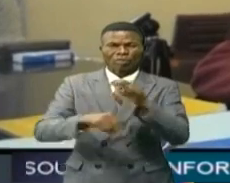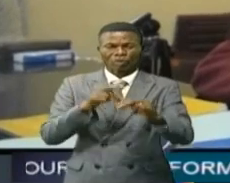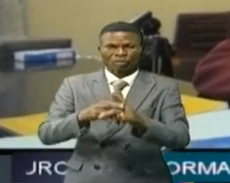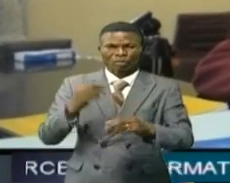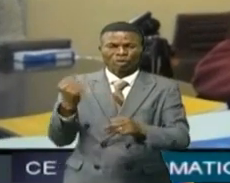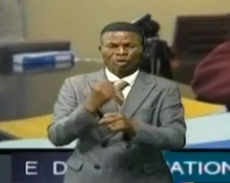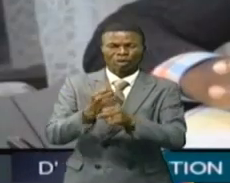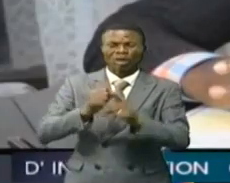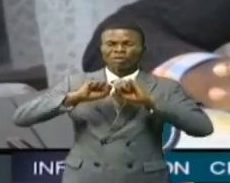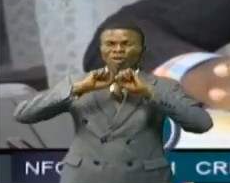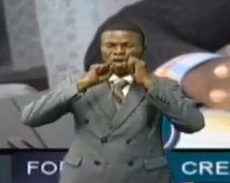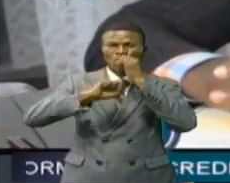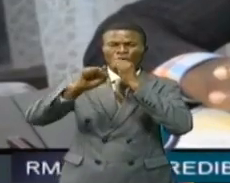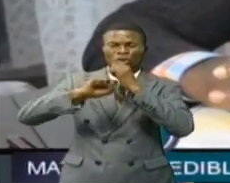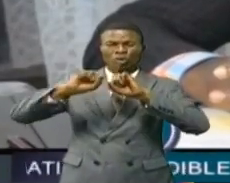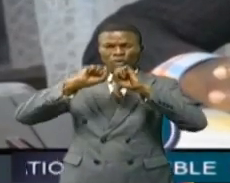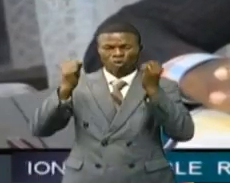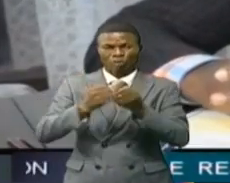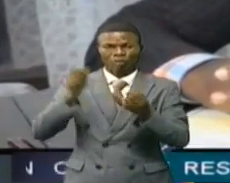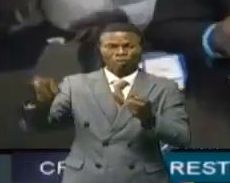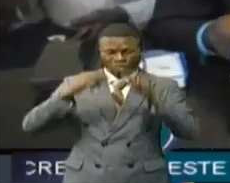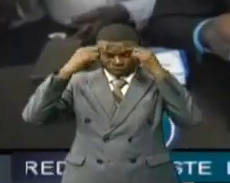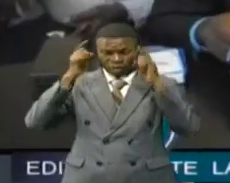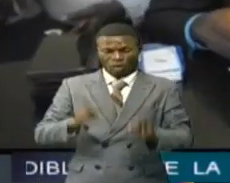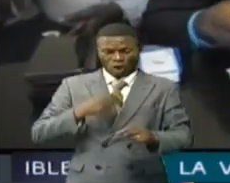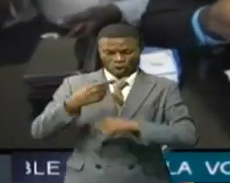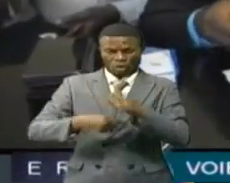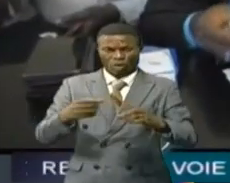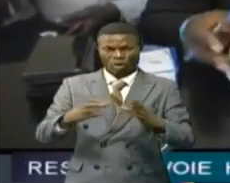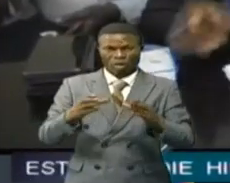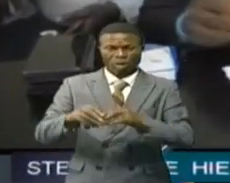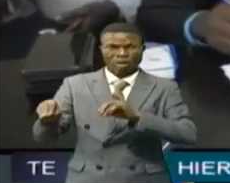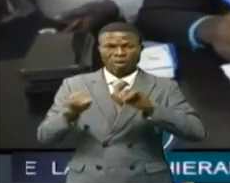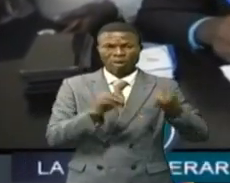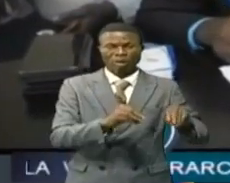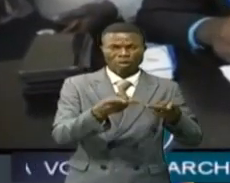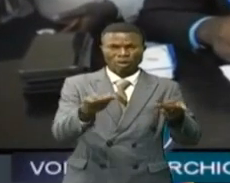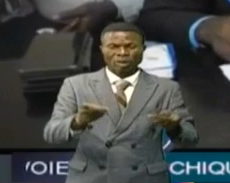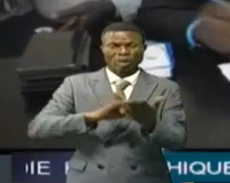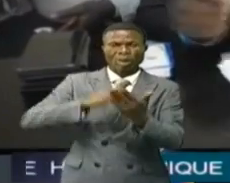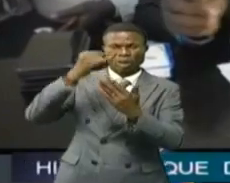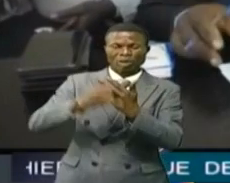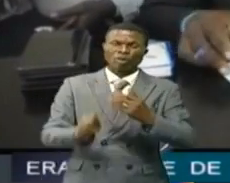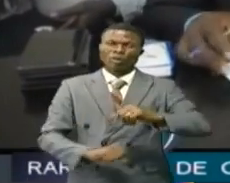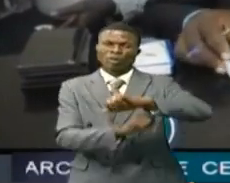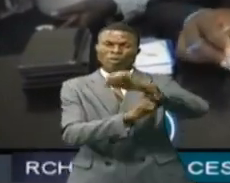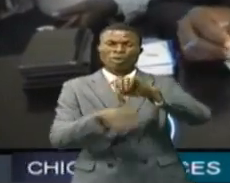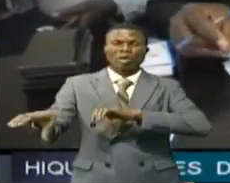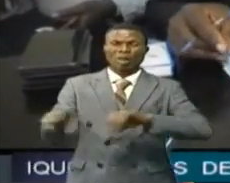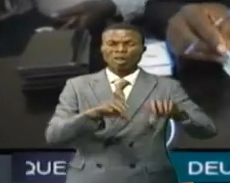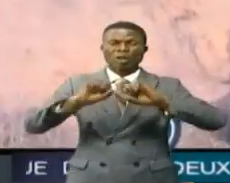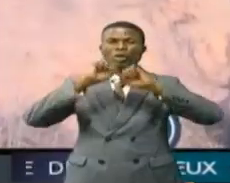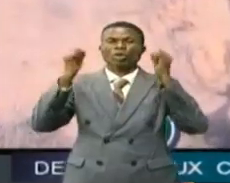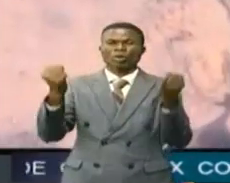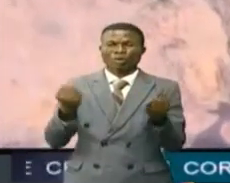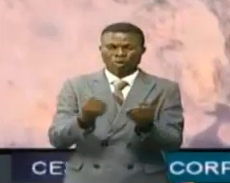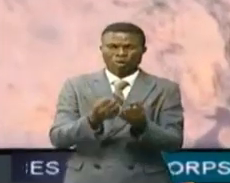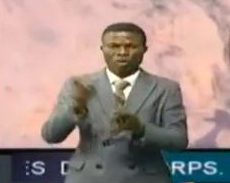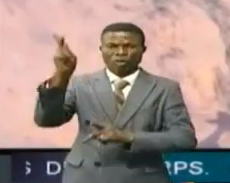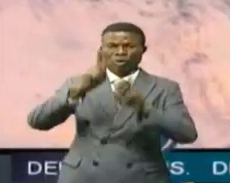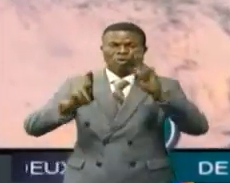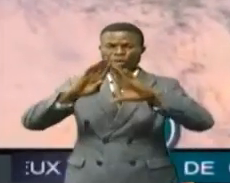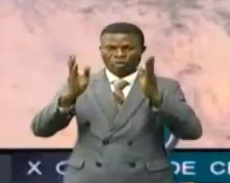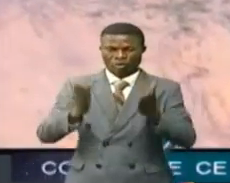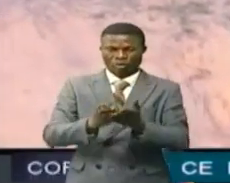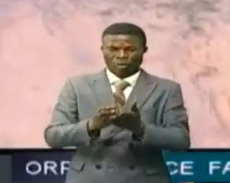services sociaux. Cette convention démarre avec la mise en œuvre du projet d'appui aux activités sociales de la population